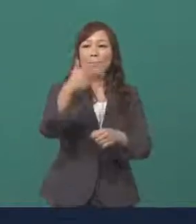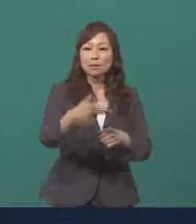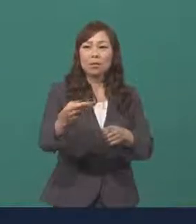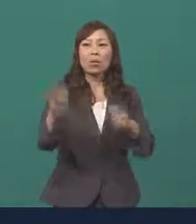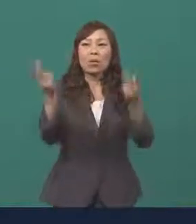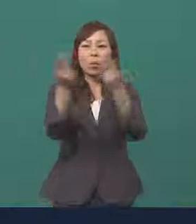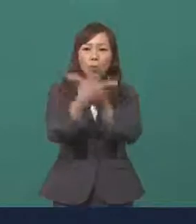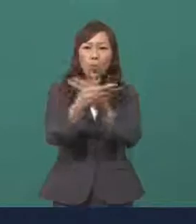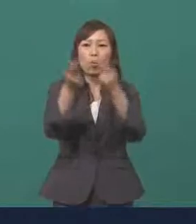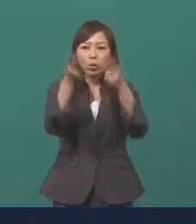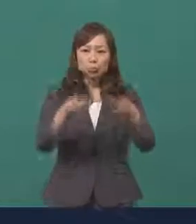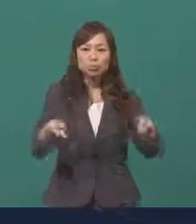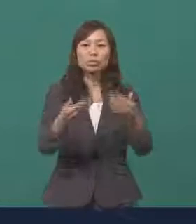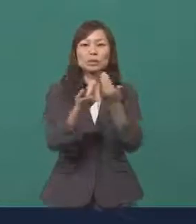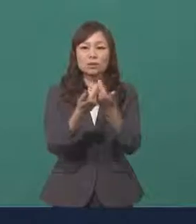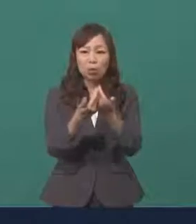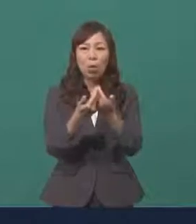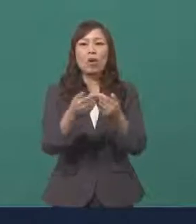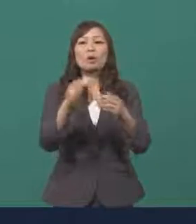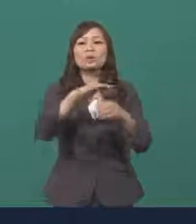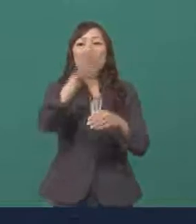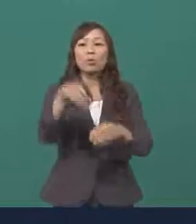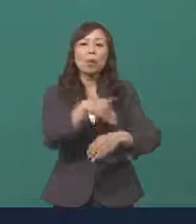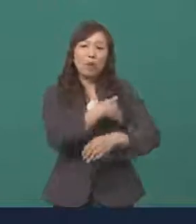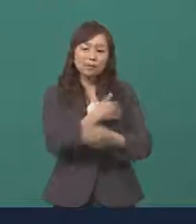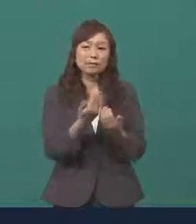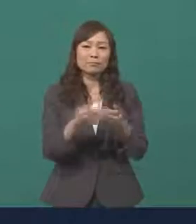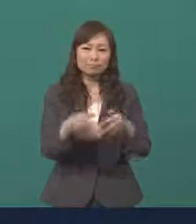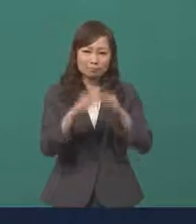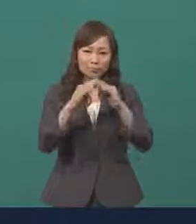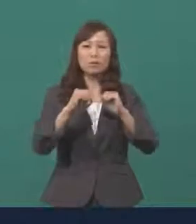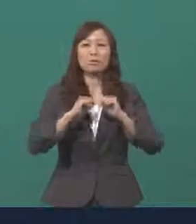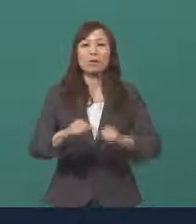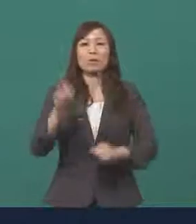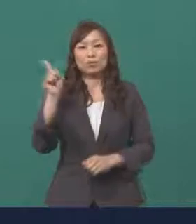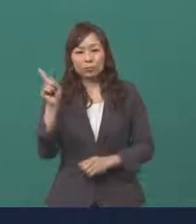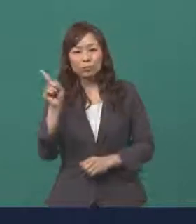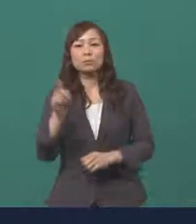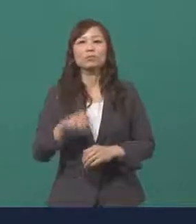中にある長浜市湖北町山脇に設置されます。